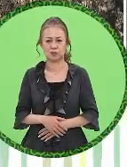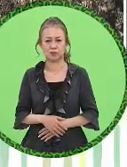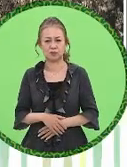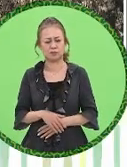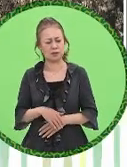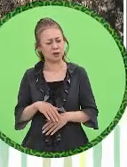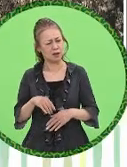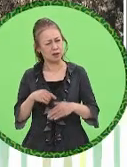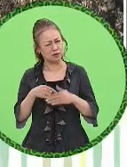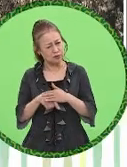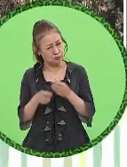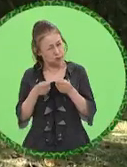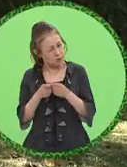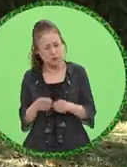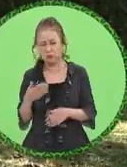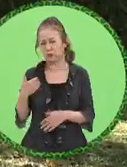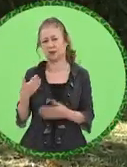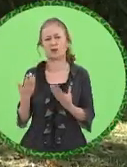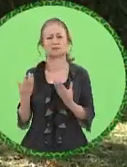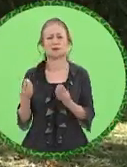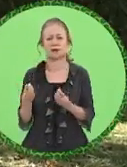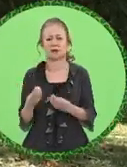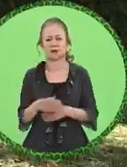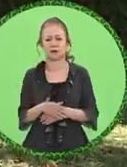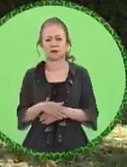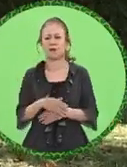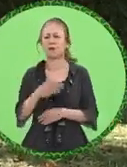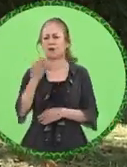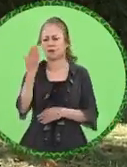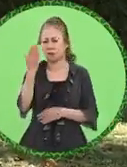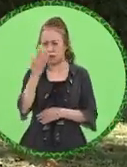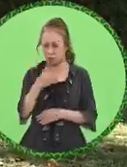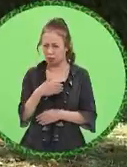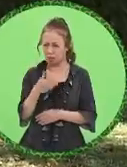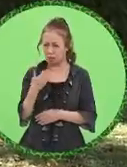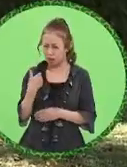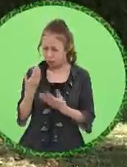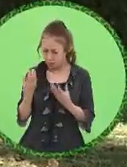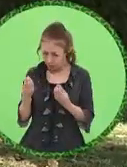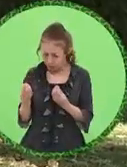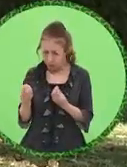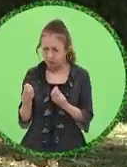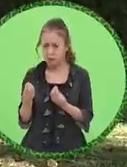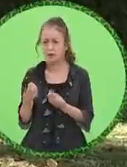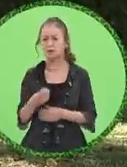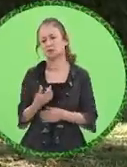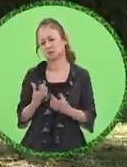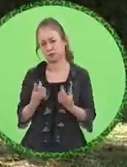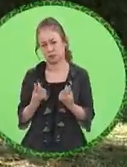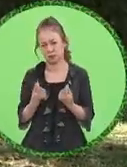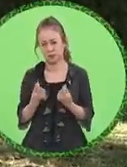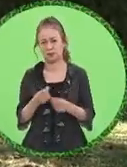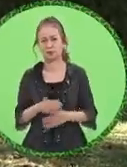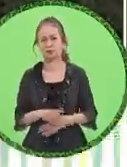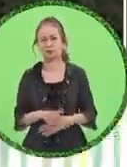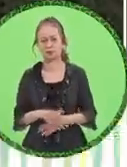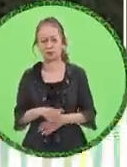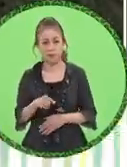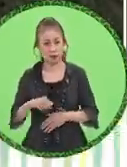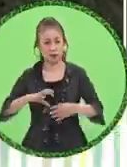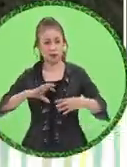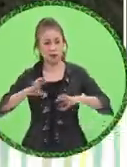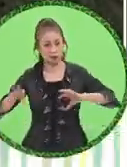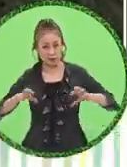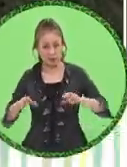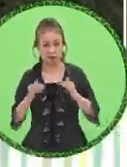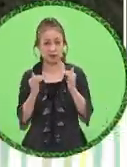。ただ意味まではね、よく実は分かってないんですよ。 あ、なるほど、そこは謎のままなんですね。 そうなんです。